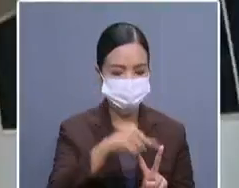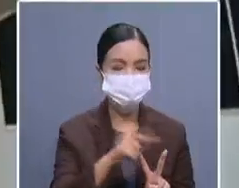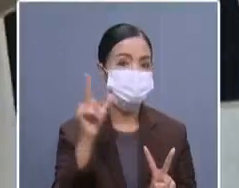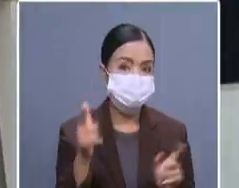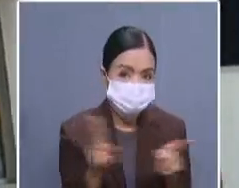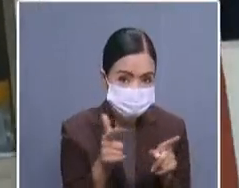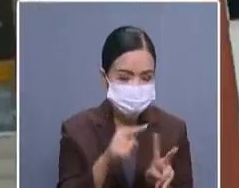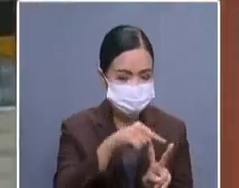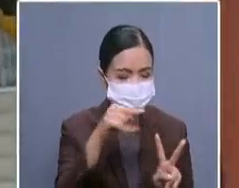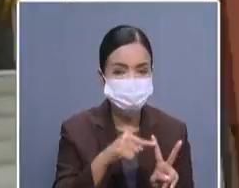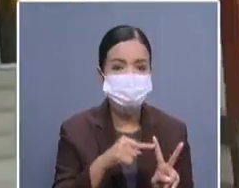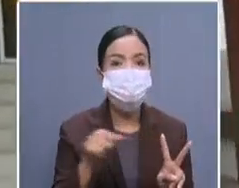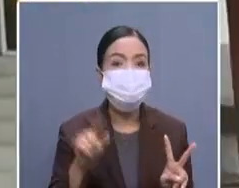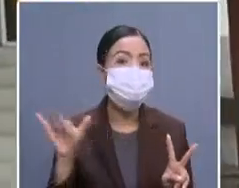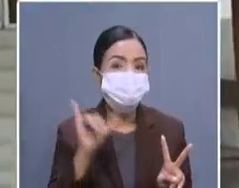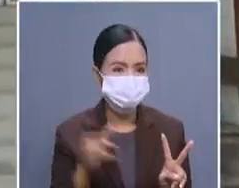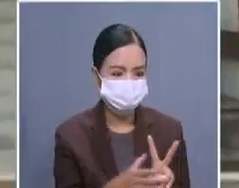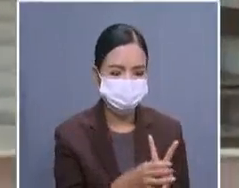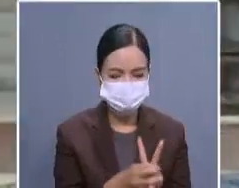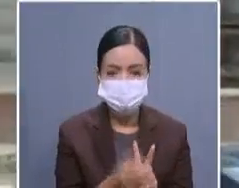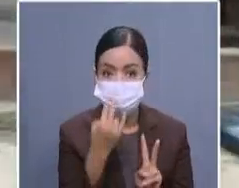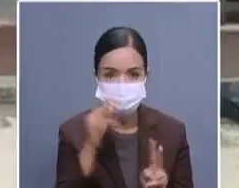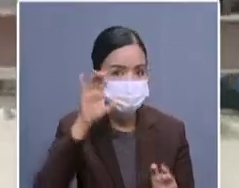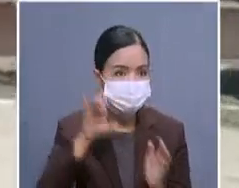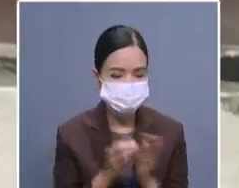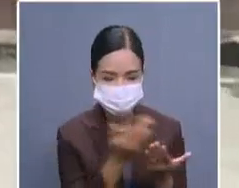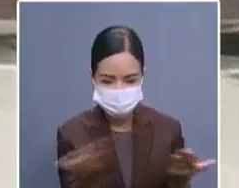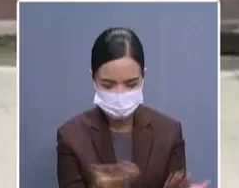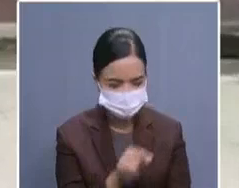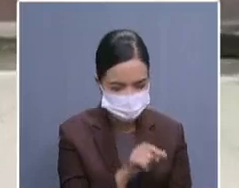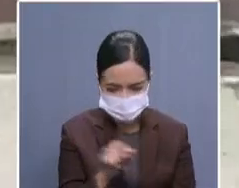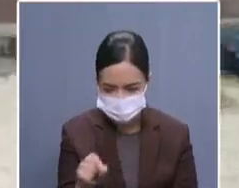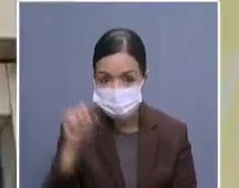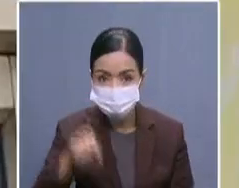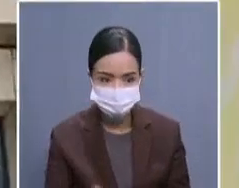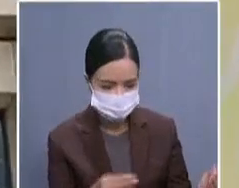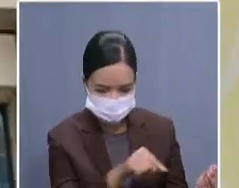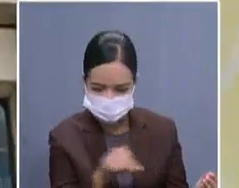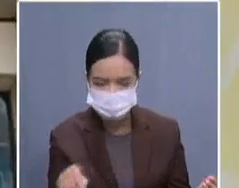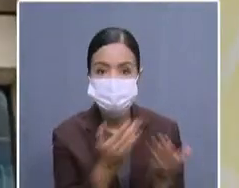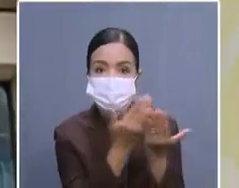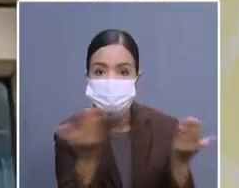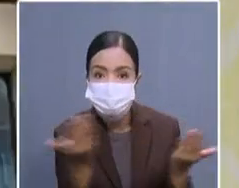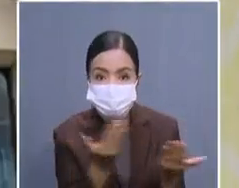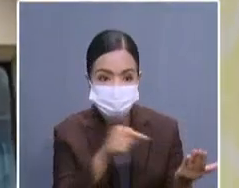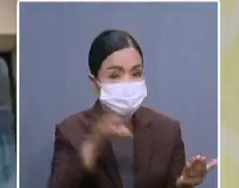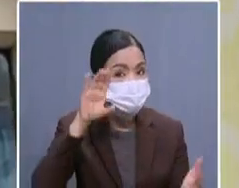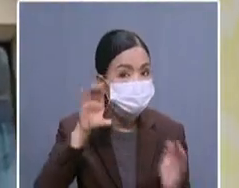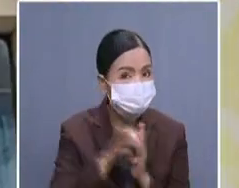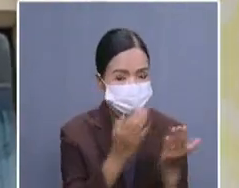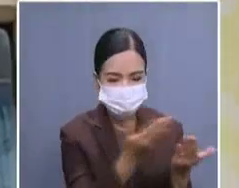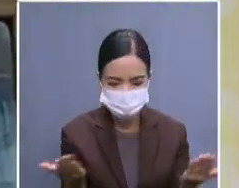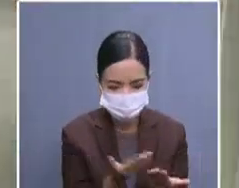อบและไปชี้รูปบุคคลต้องสงสัยที่อ้างว่าเป็นตำรวจนอกเครื่องแบบค่ะโดยทางตำรวจชุดสืบสวนเนี่ยได้นำรูปของบุคคล